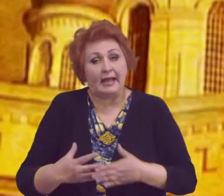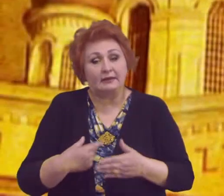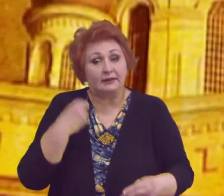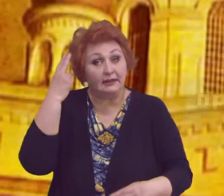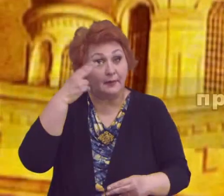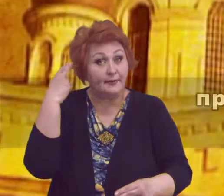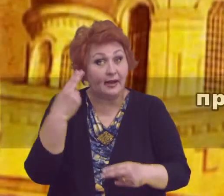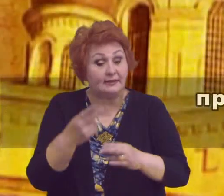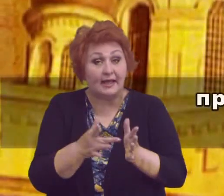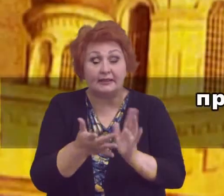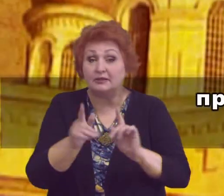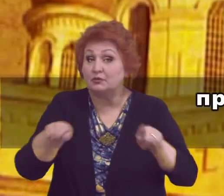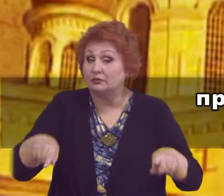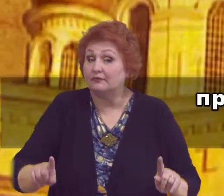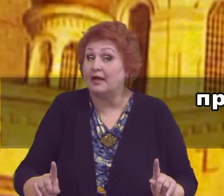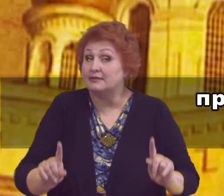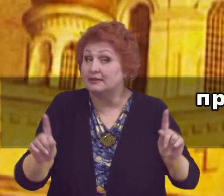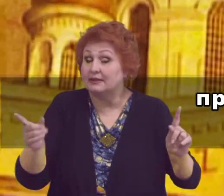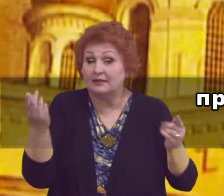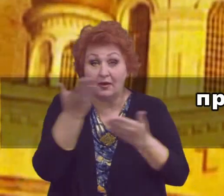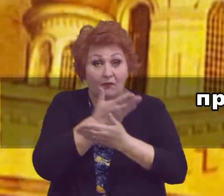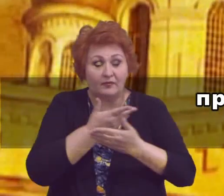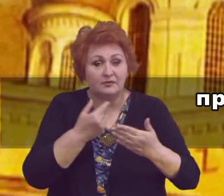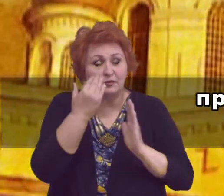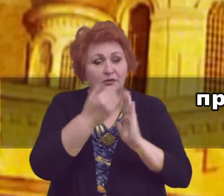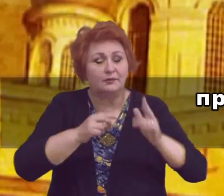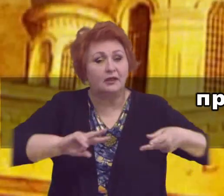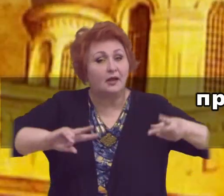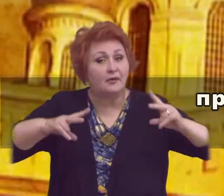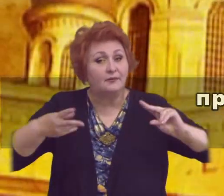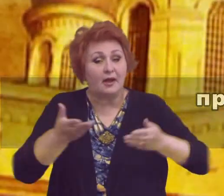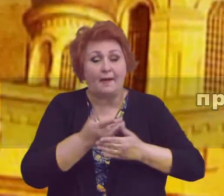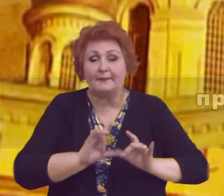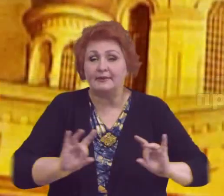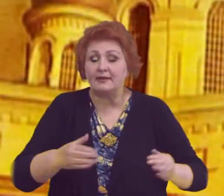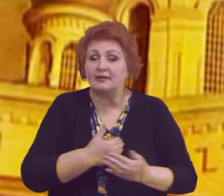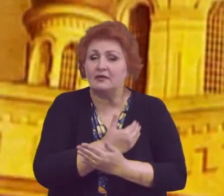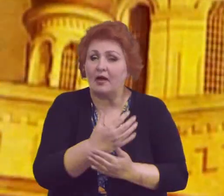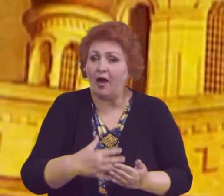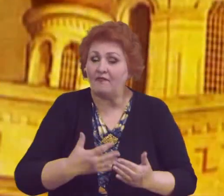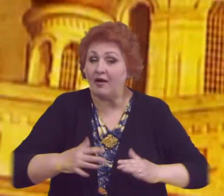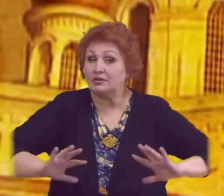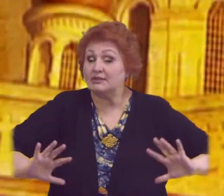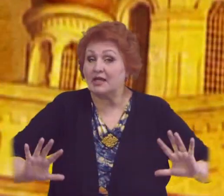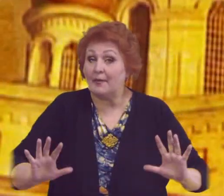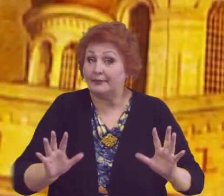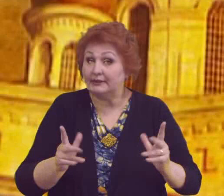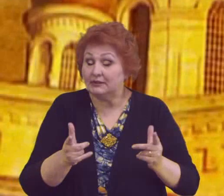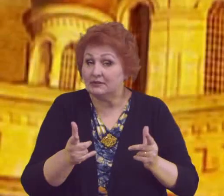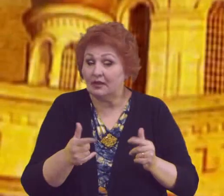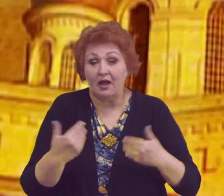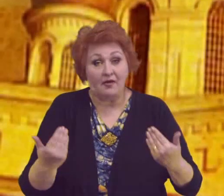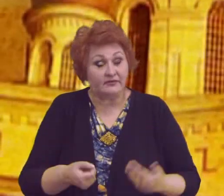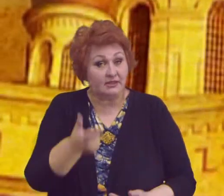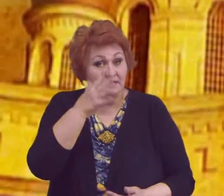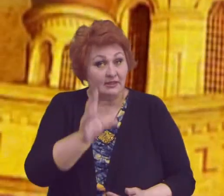Дорогие братья и сестры, Христос воскресе! В эфире программа «Преображение», и мы расскажем вам о наиболее важных событиях, произошедших